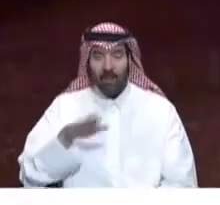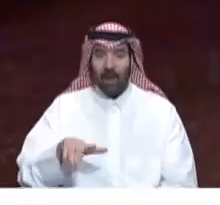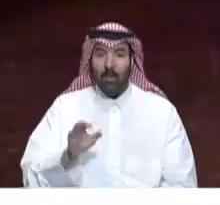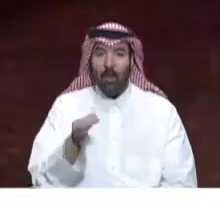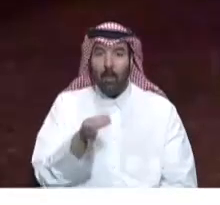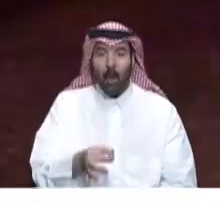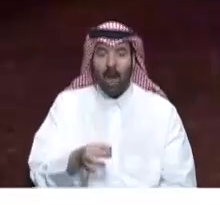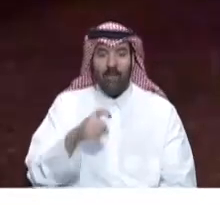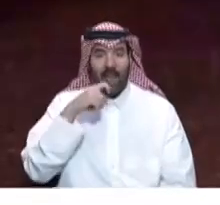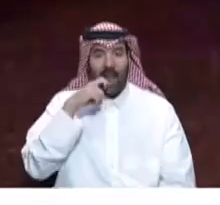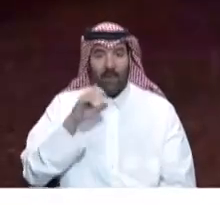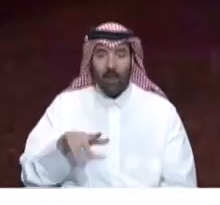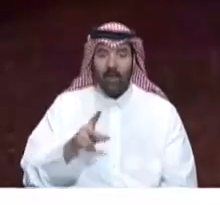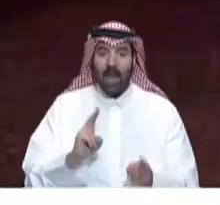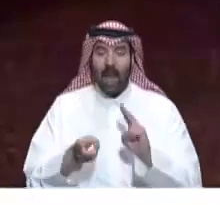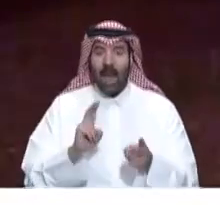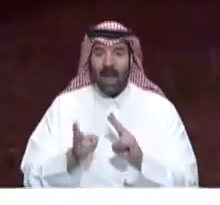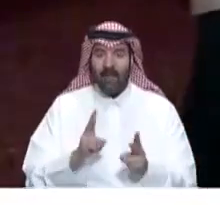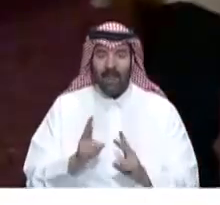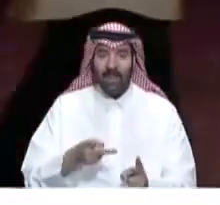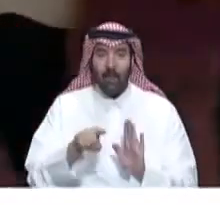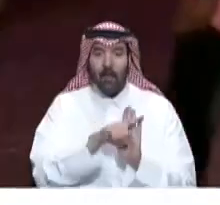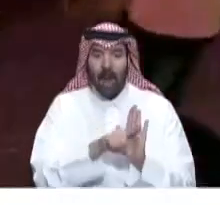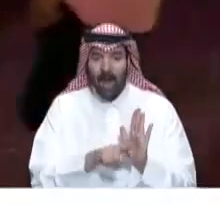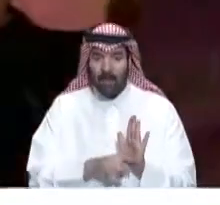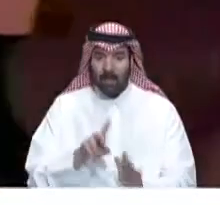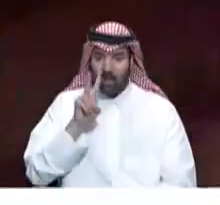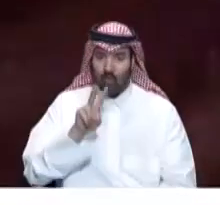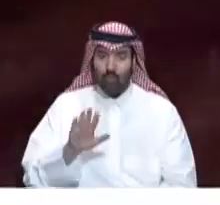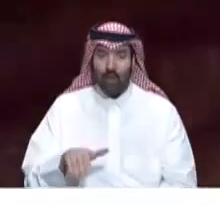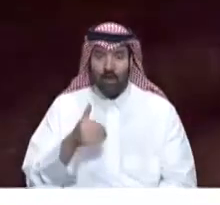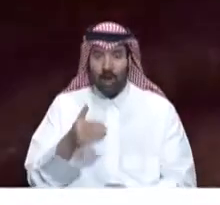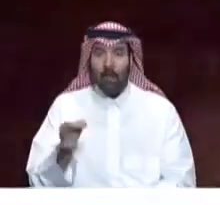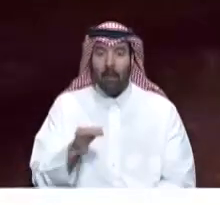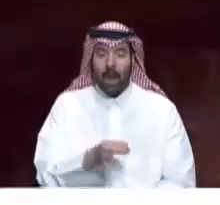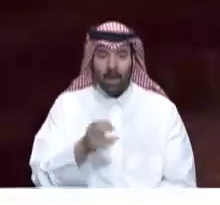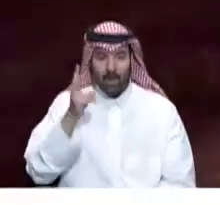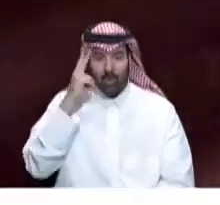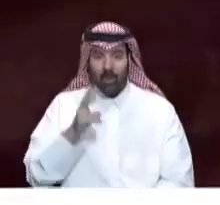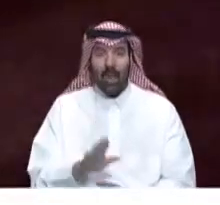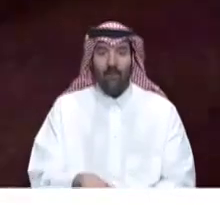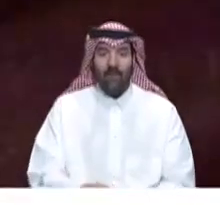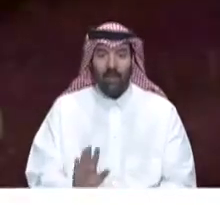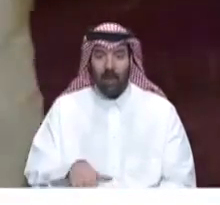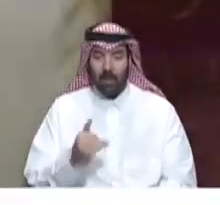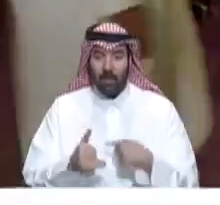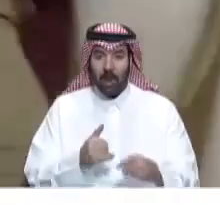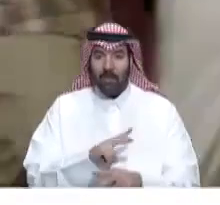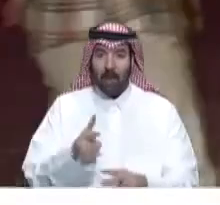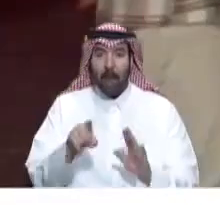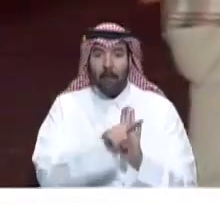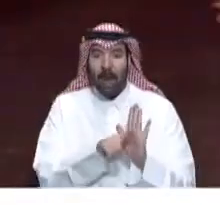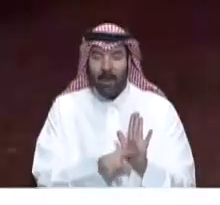أحد المواقع التي تقام فيها الفعاليات، مثل ما تعرف لافي جميع مناطق المملكة تشهد العديد